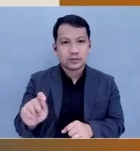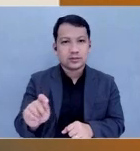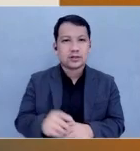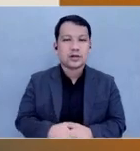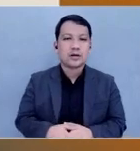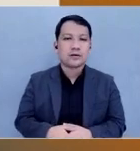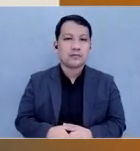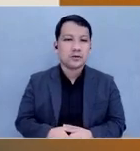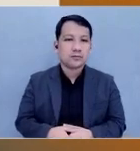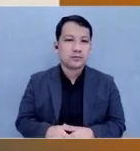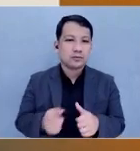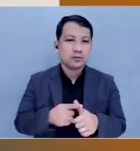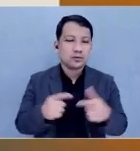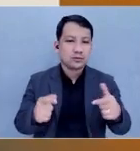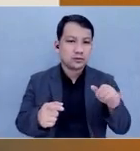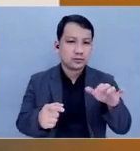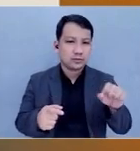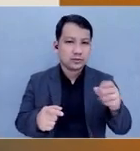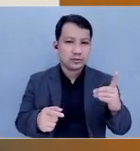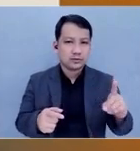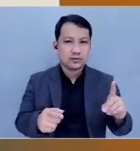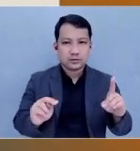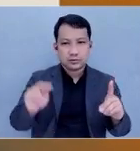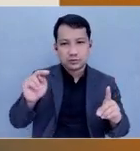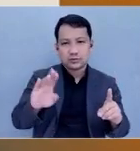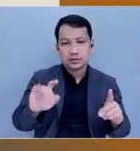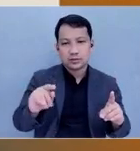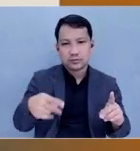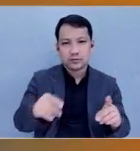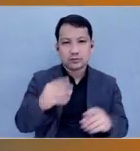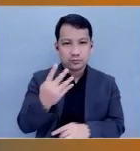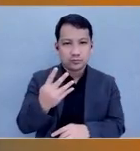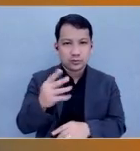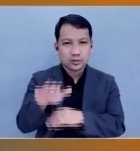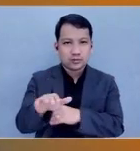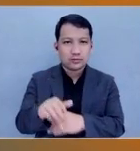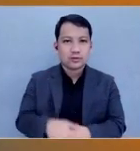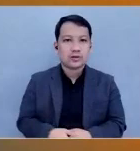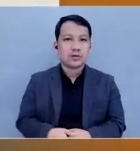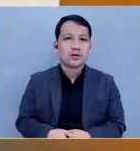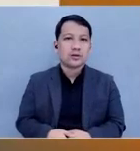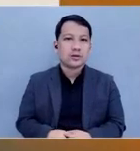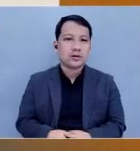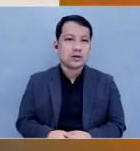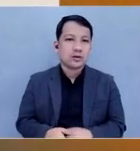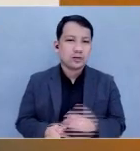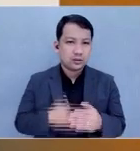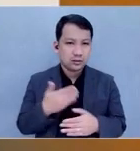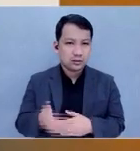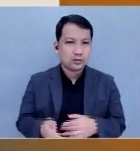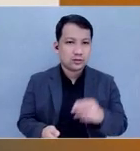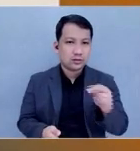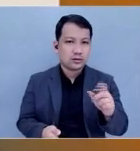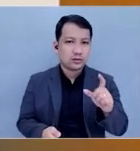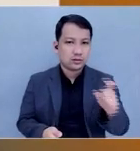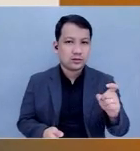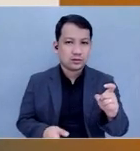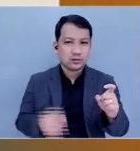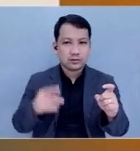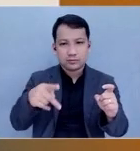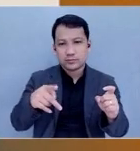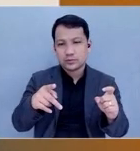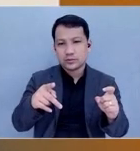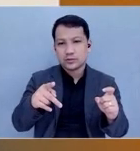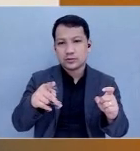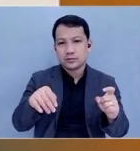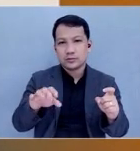Unang maghaharap ang Terra Firma Jeep at Northport Batang Pier ng alas 4 ng hapon. Sunod sa kanila ang NLEX Road Warriors at Phoenix Fuel